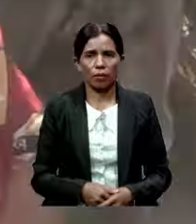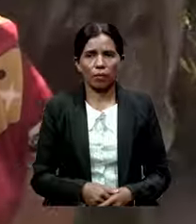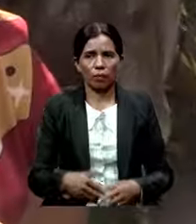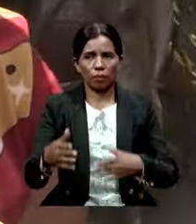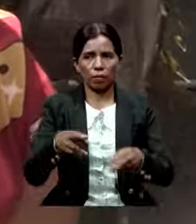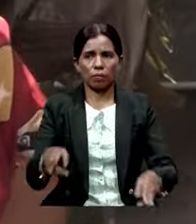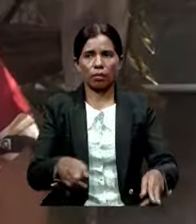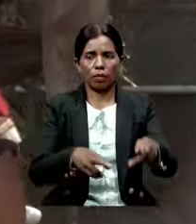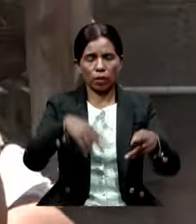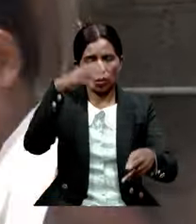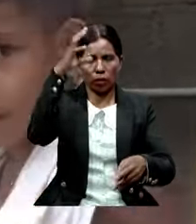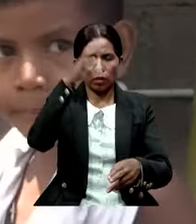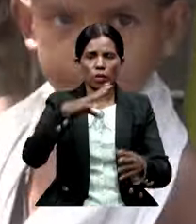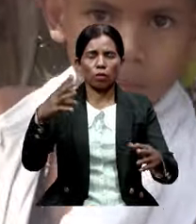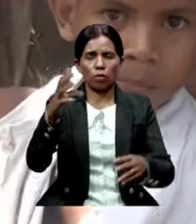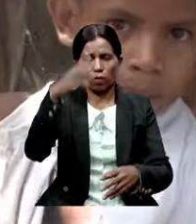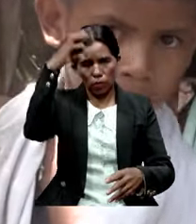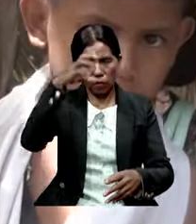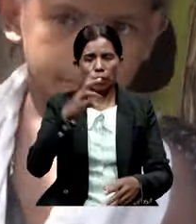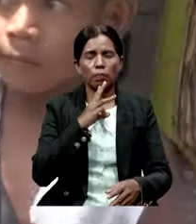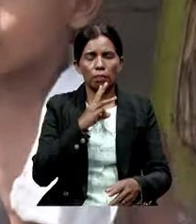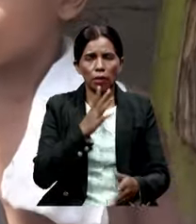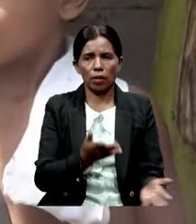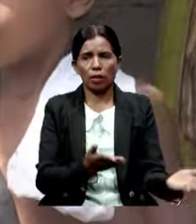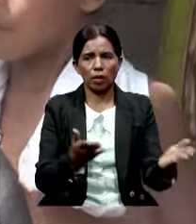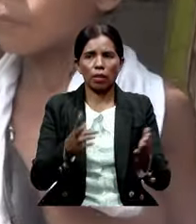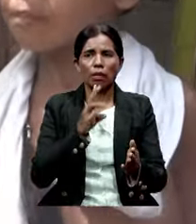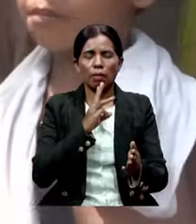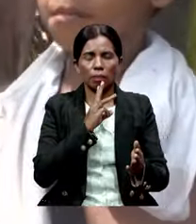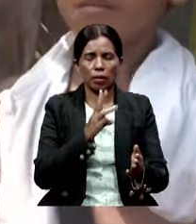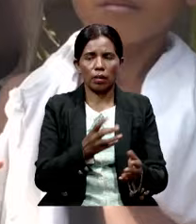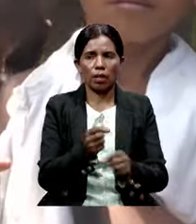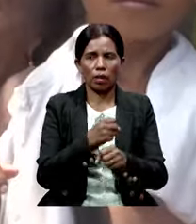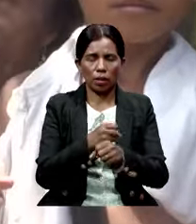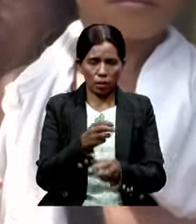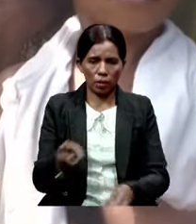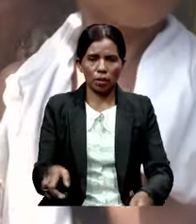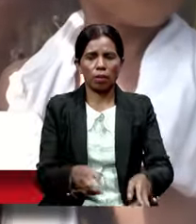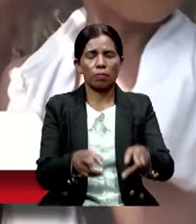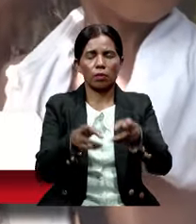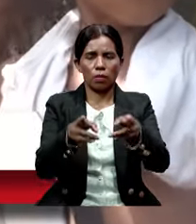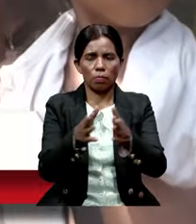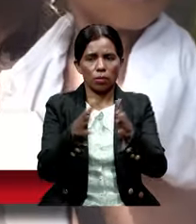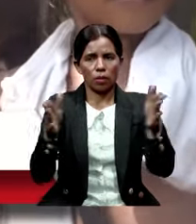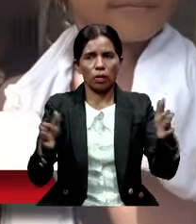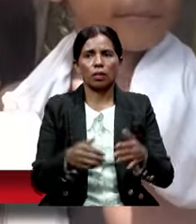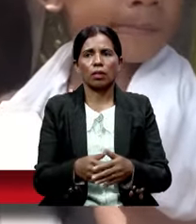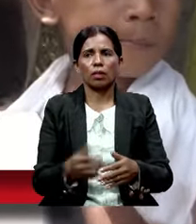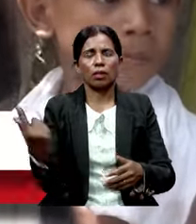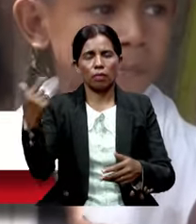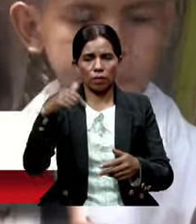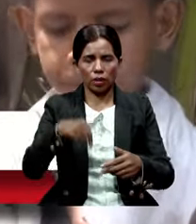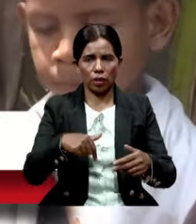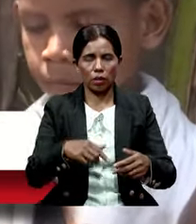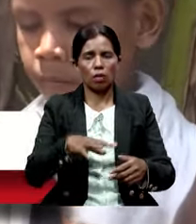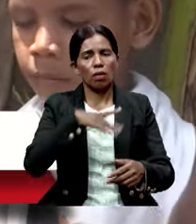mane uma barak be uluk ne motadala le komo be ne mahalo agora saite motadala ne é mota dala mai nene sempre sobo foer